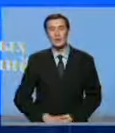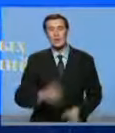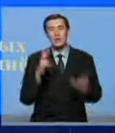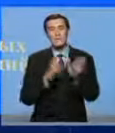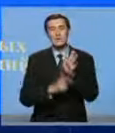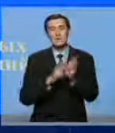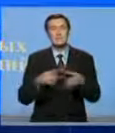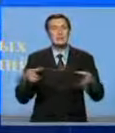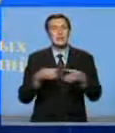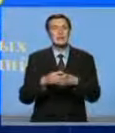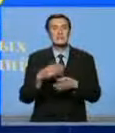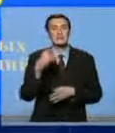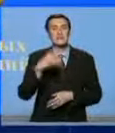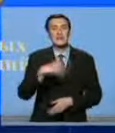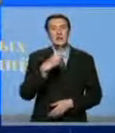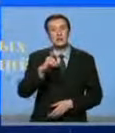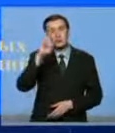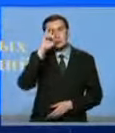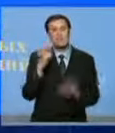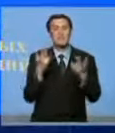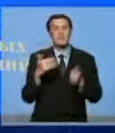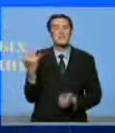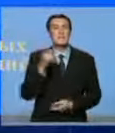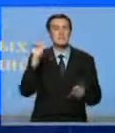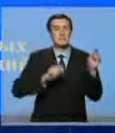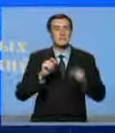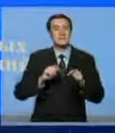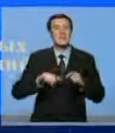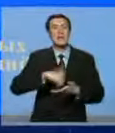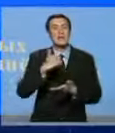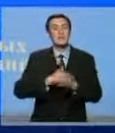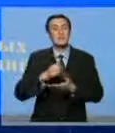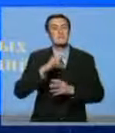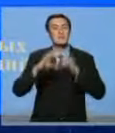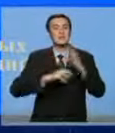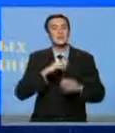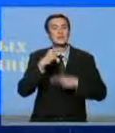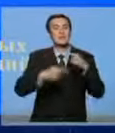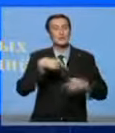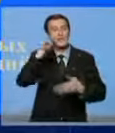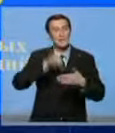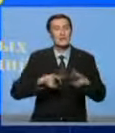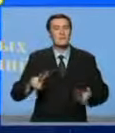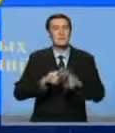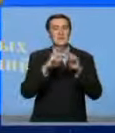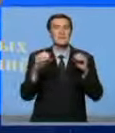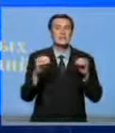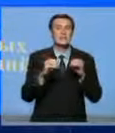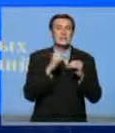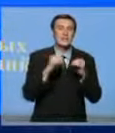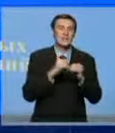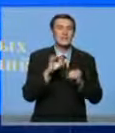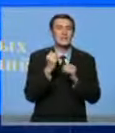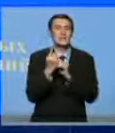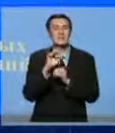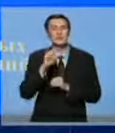80 делегаций из 42 стран мира подтвердили свое участие в 5-м съезде лидеров мировых и традиционных религий, который пройдет в Астане 10 и 11 июня. Об